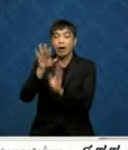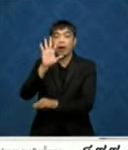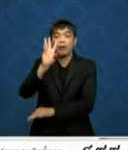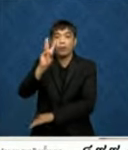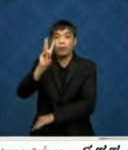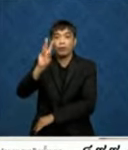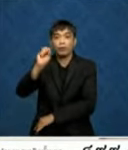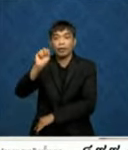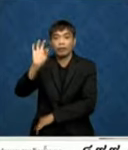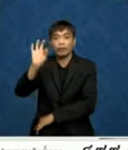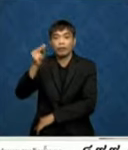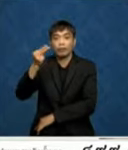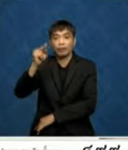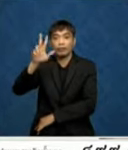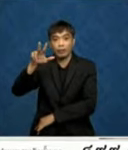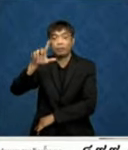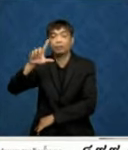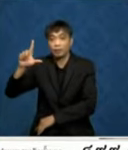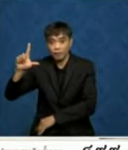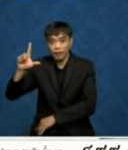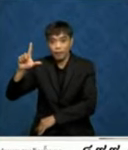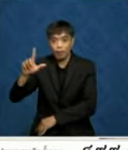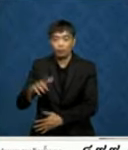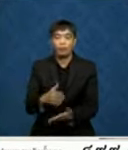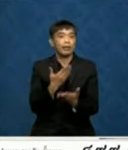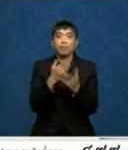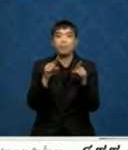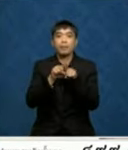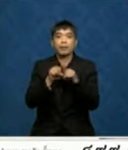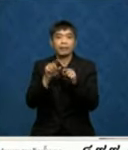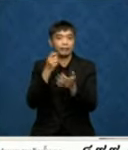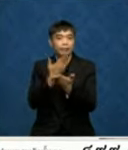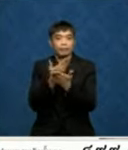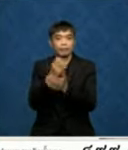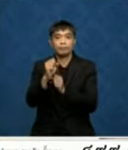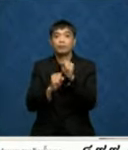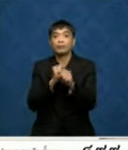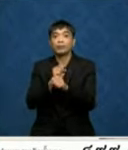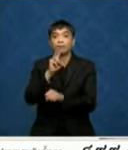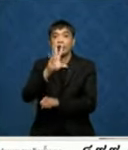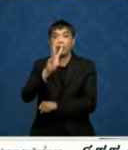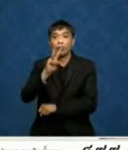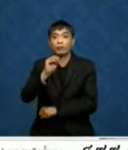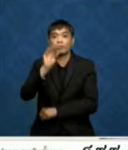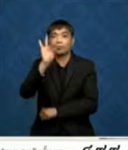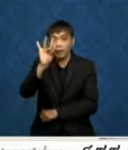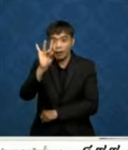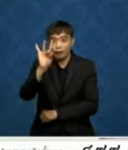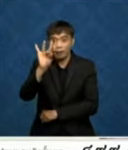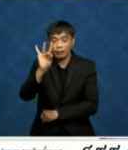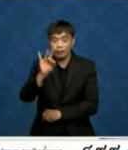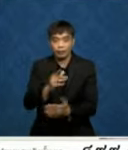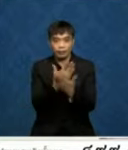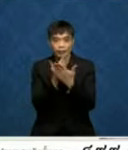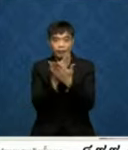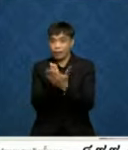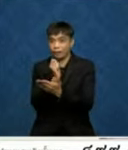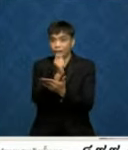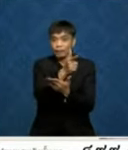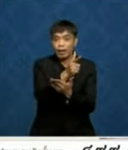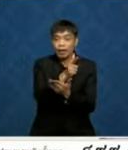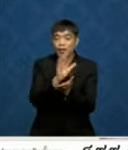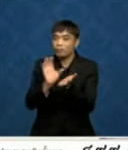693,000 ล้านบาทเช่นเดียวกับงบประมาณรายจ่ายปี68ซึ่งมีงบจ่ายลงทุน 98,000 ล้าน